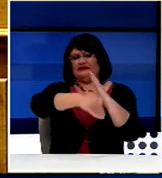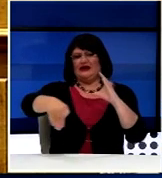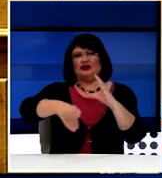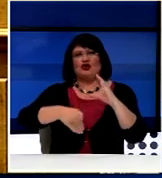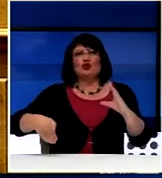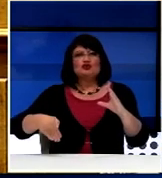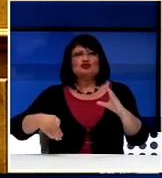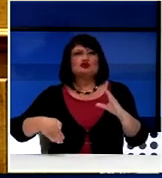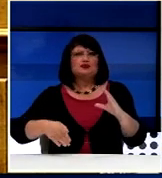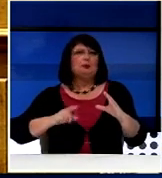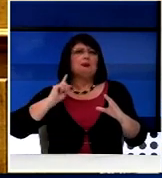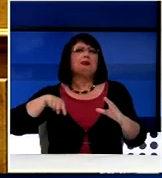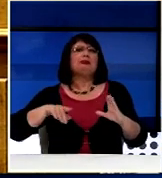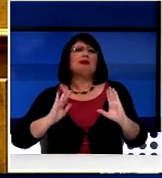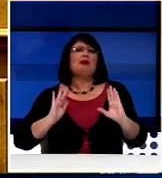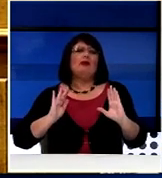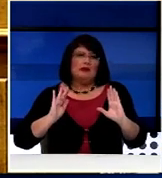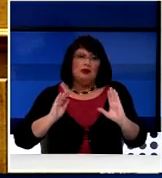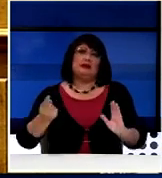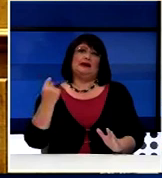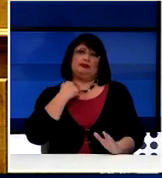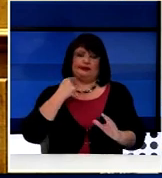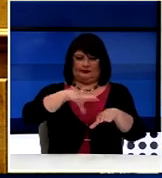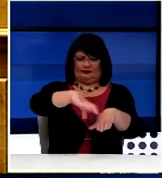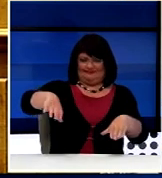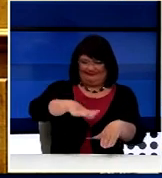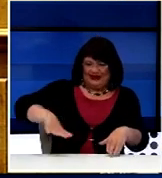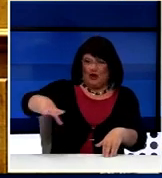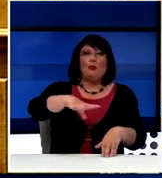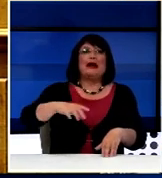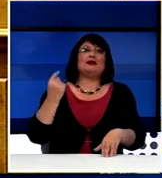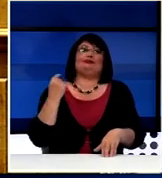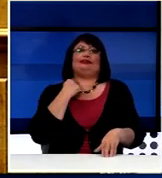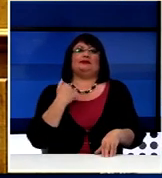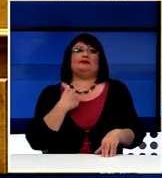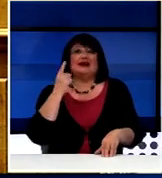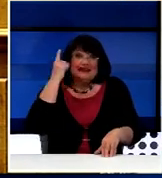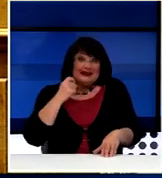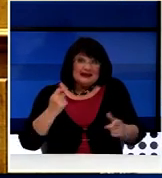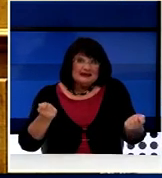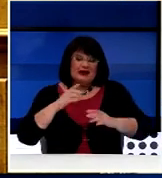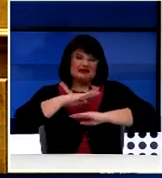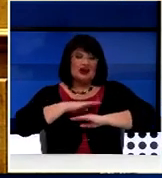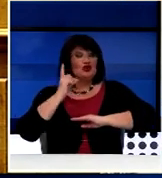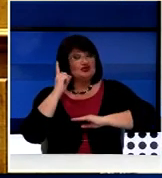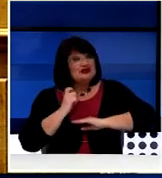Στα πρότυπα αποτρεπτικό ενεργειών που τα γνωρίζετε, τα γνωρίζουν και οι ένοπλες δυνάμεις